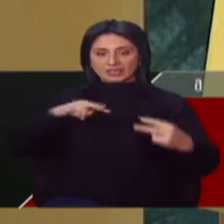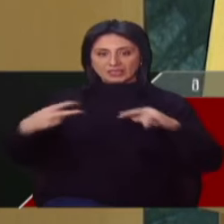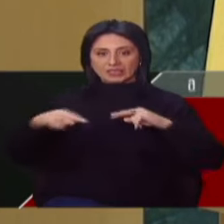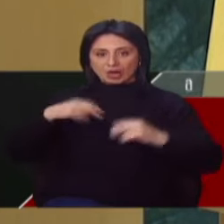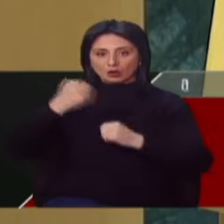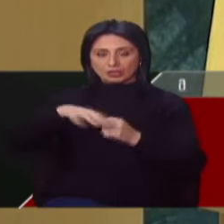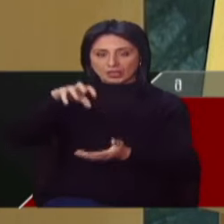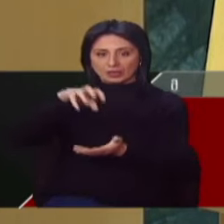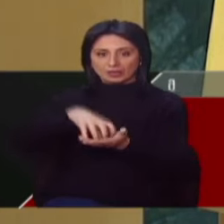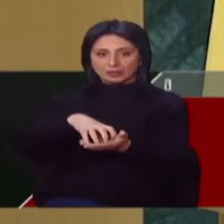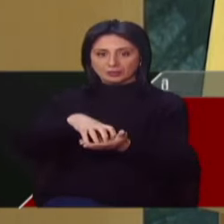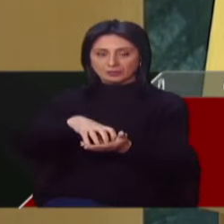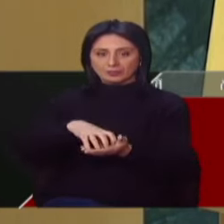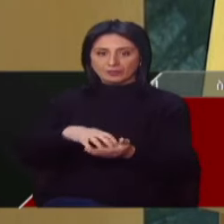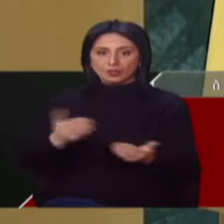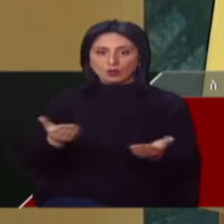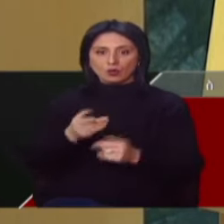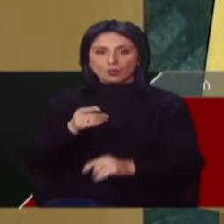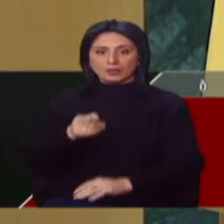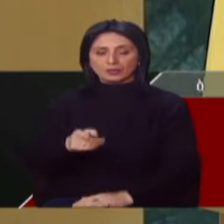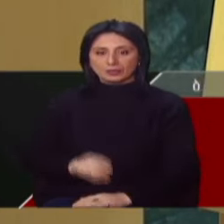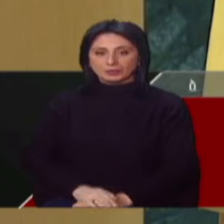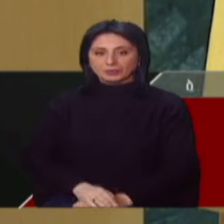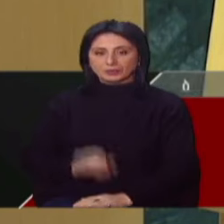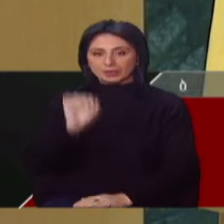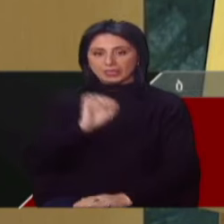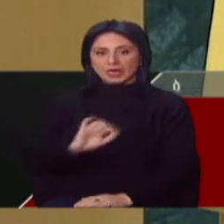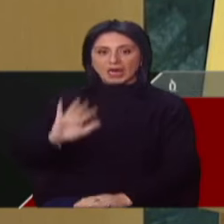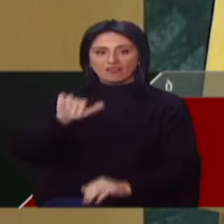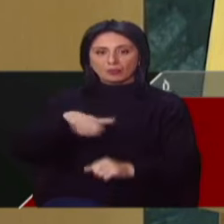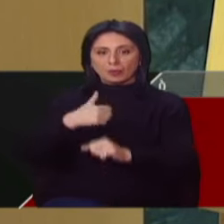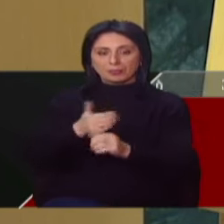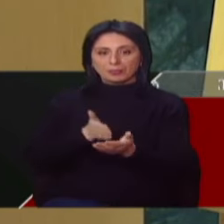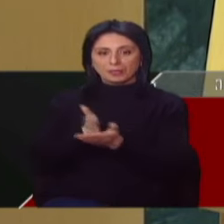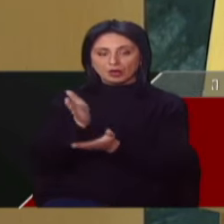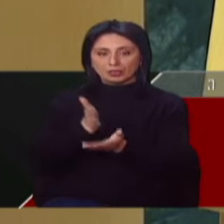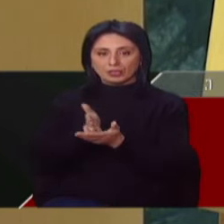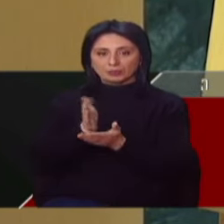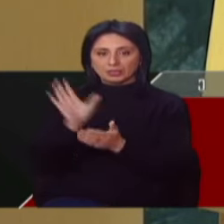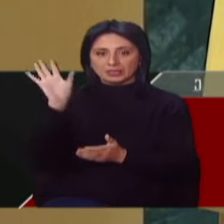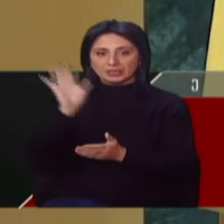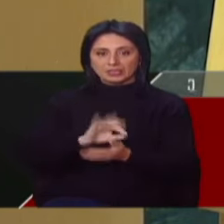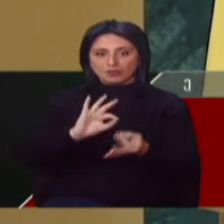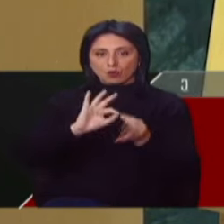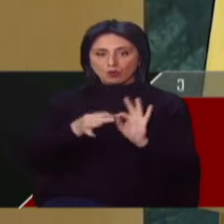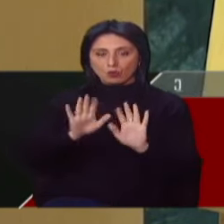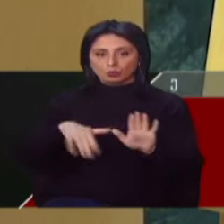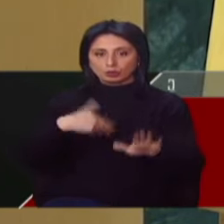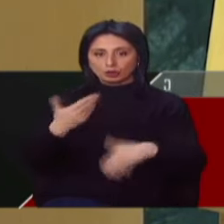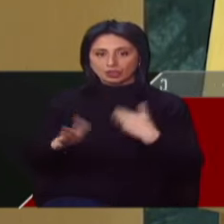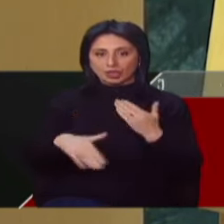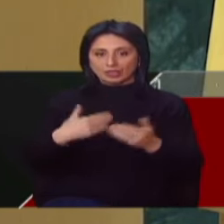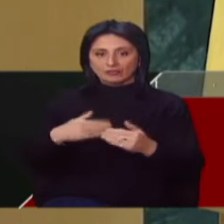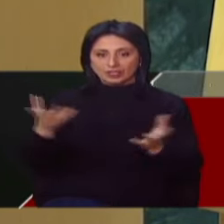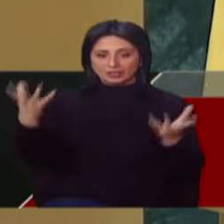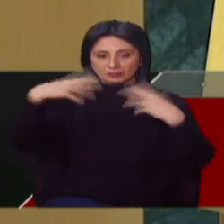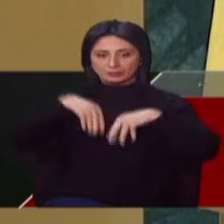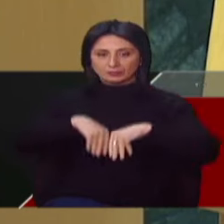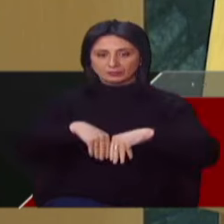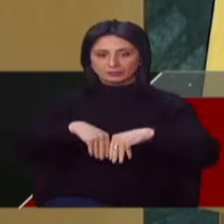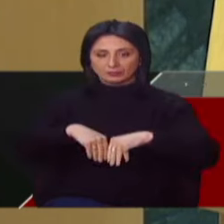coordonăm centri. Romelitsa, Europul prioritetebze, cuela concretul shetavazebas moi